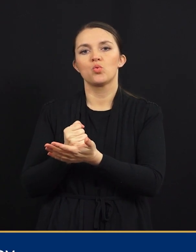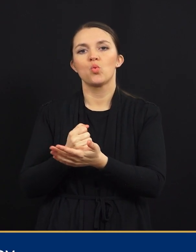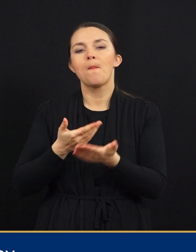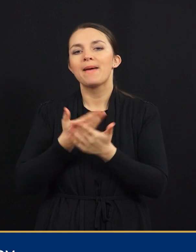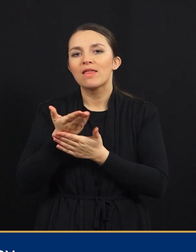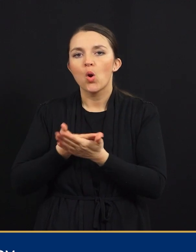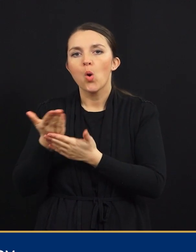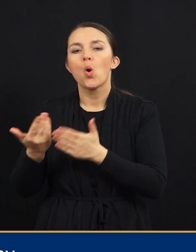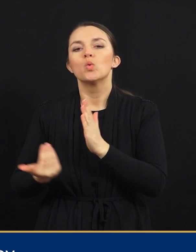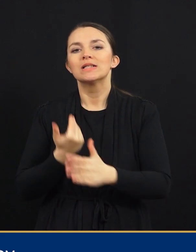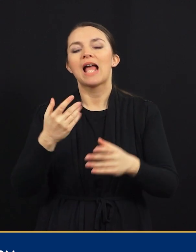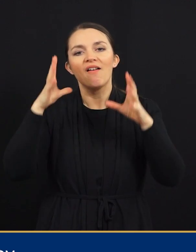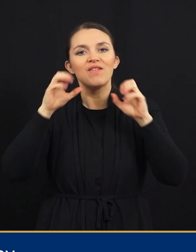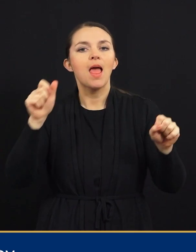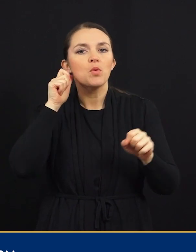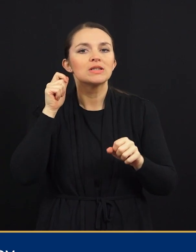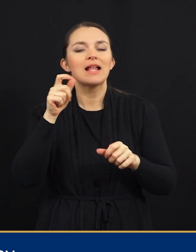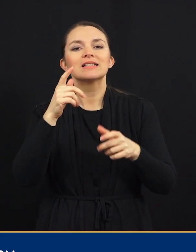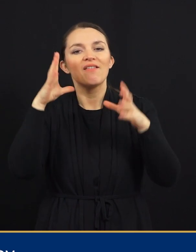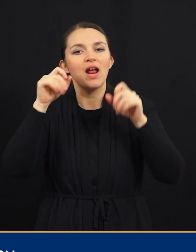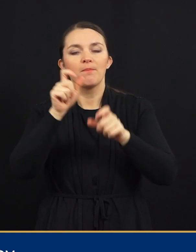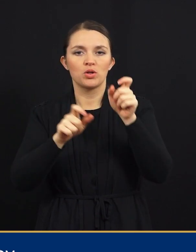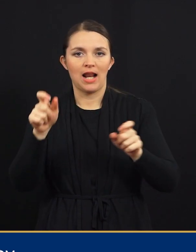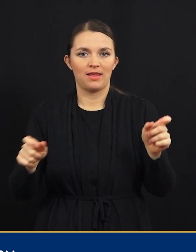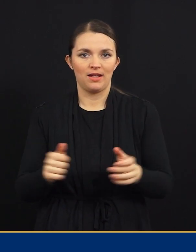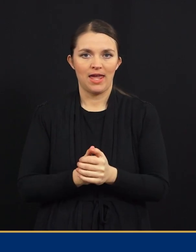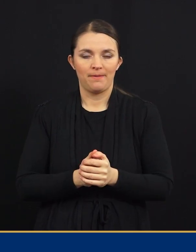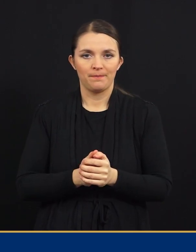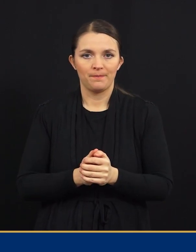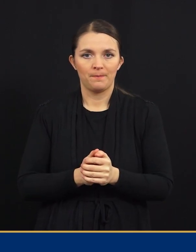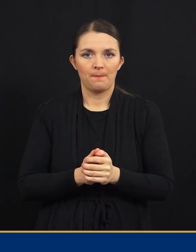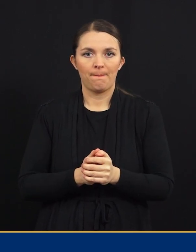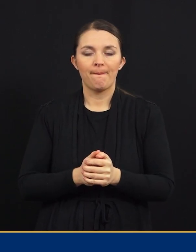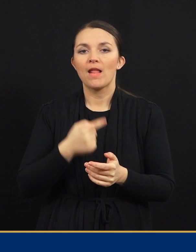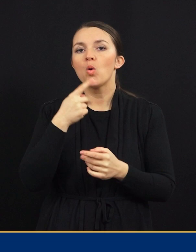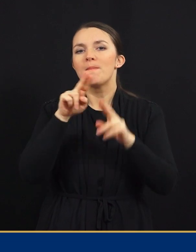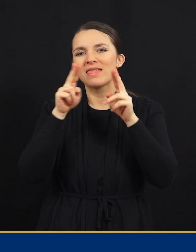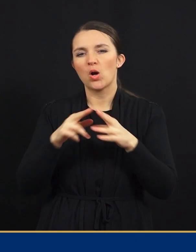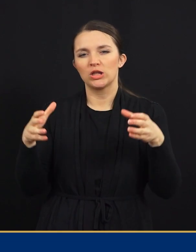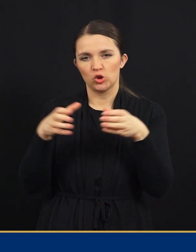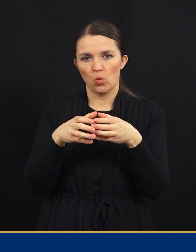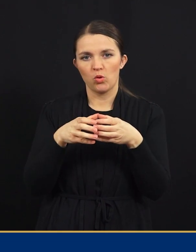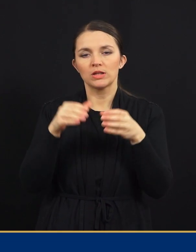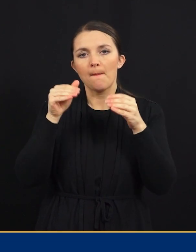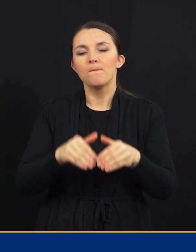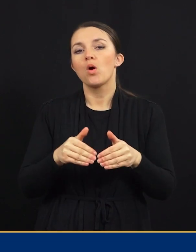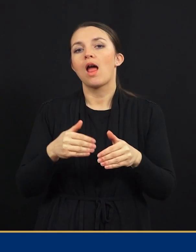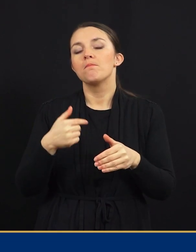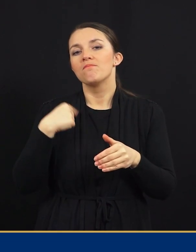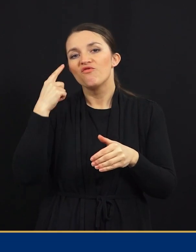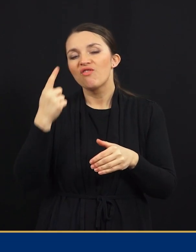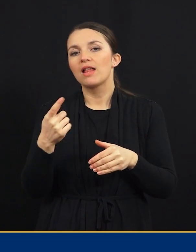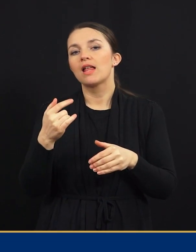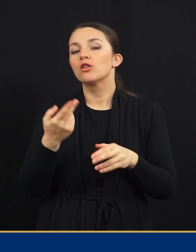potrjevanju predlogov za veleposlanice in veleposlanike. O mednarodni skupnosti moram namreč